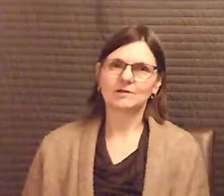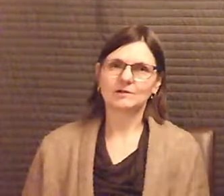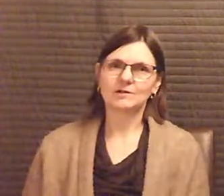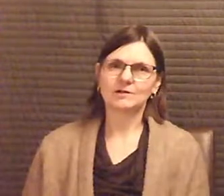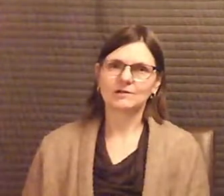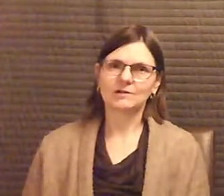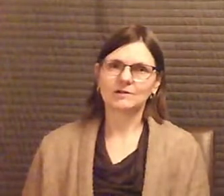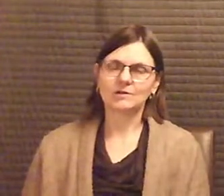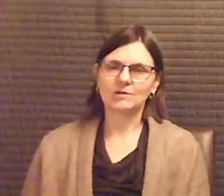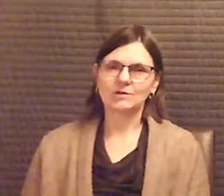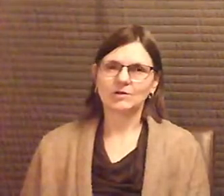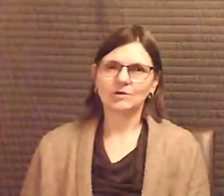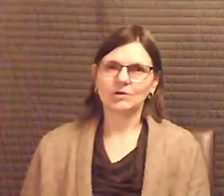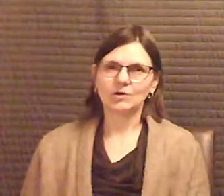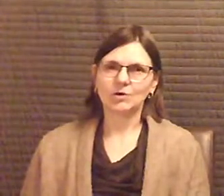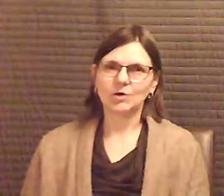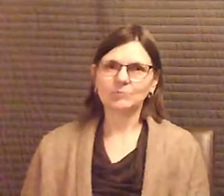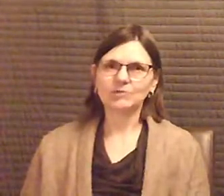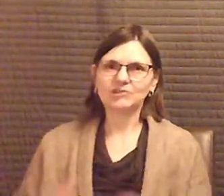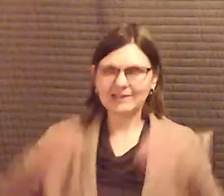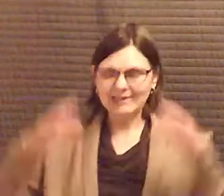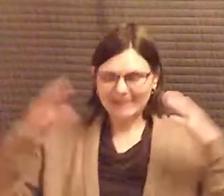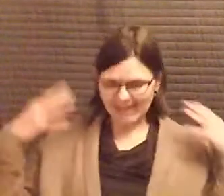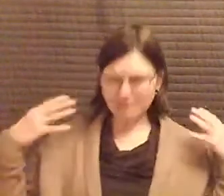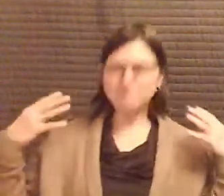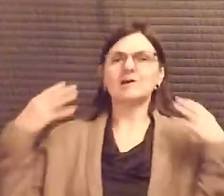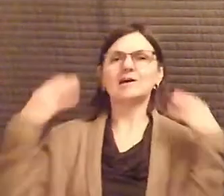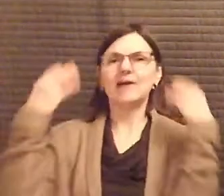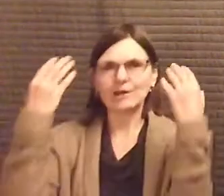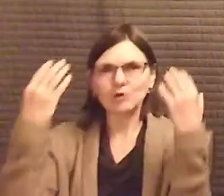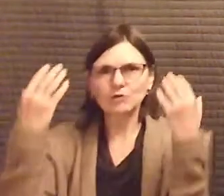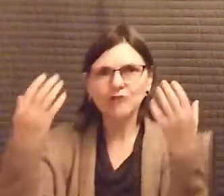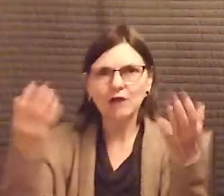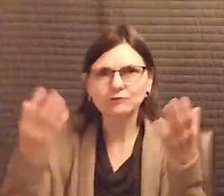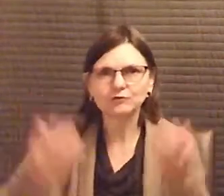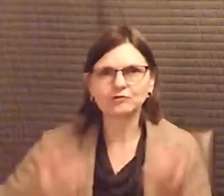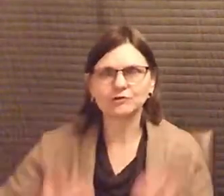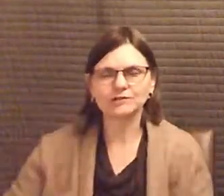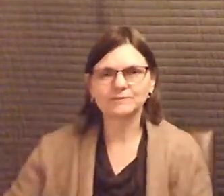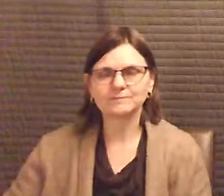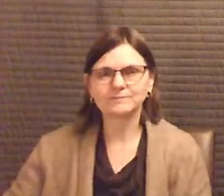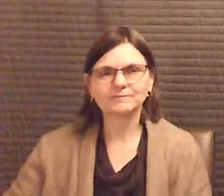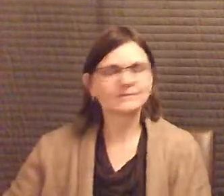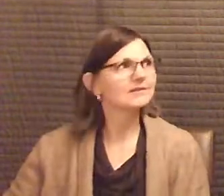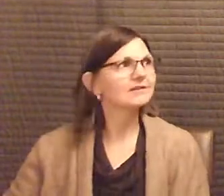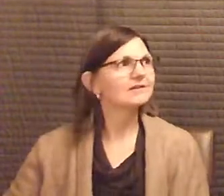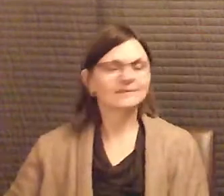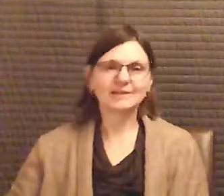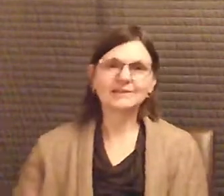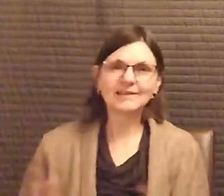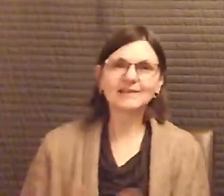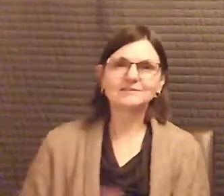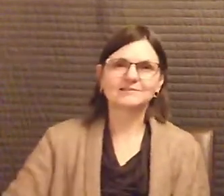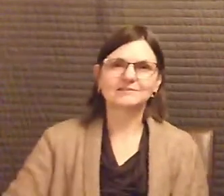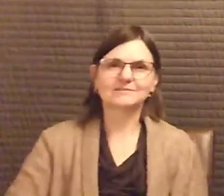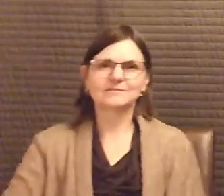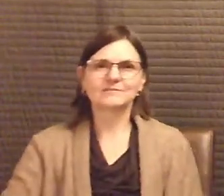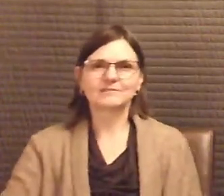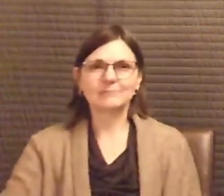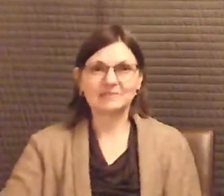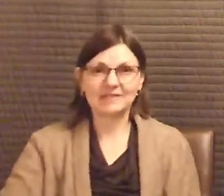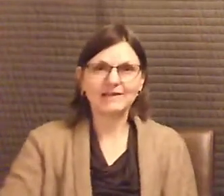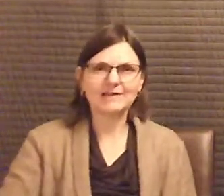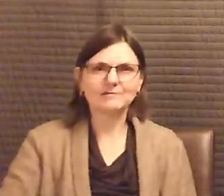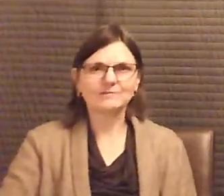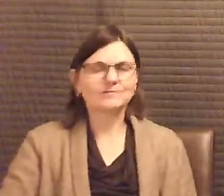kan doen of deels en omdat je leven en overtuigd van een zandbed lolly's als de dan weet jezus we dus